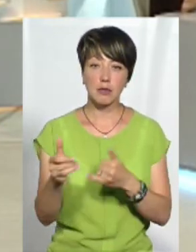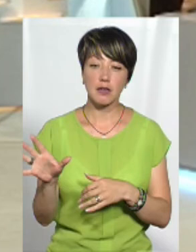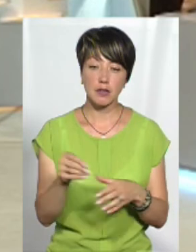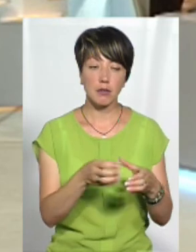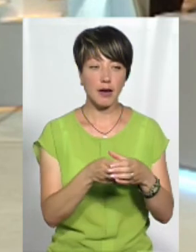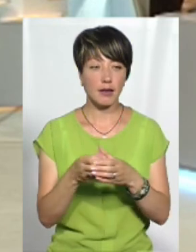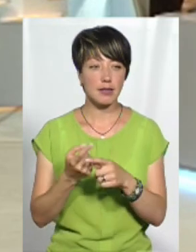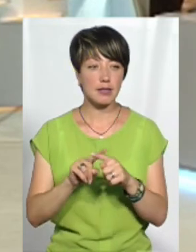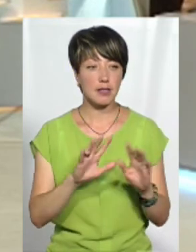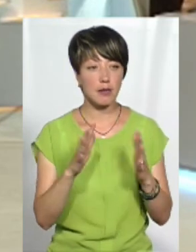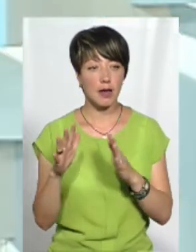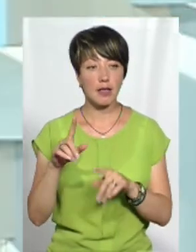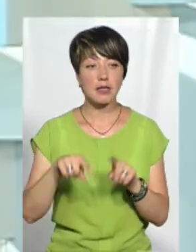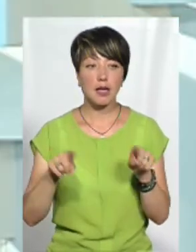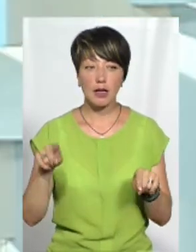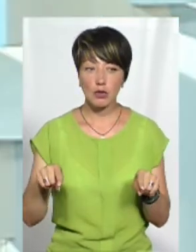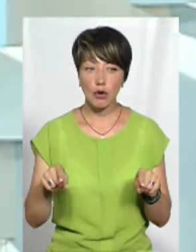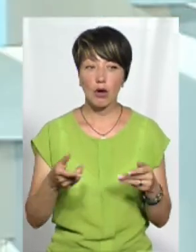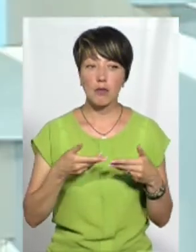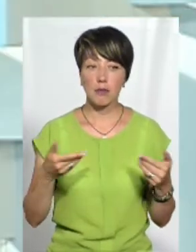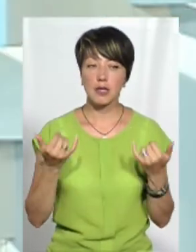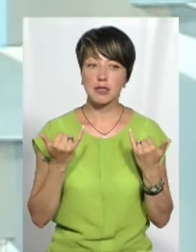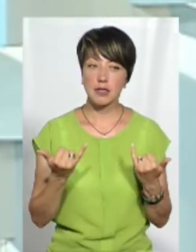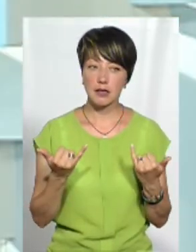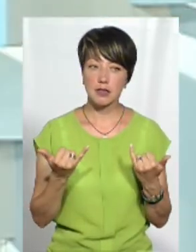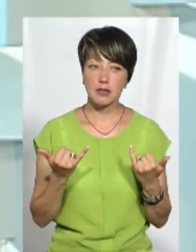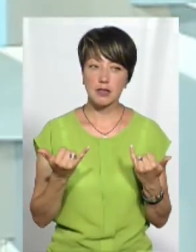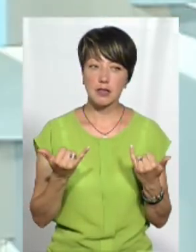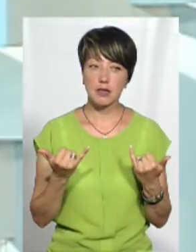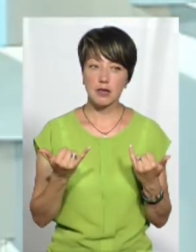бригади. Звичайно, це трапляється дуже рідко. Ми зараз